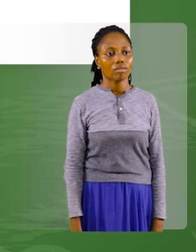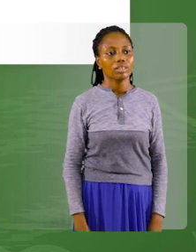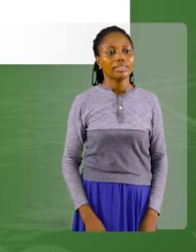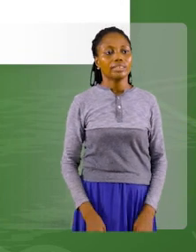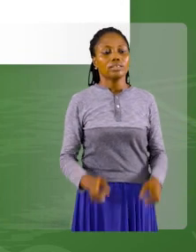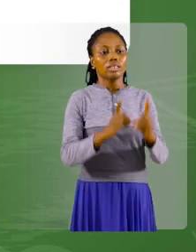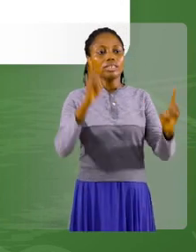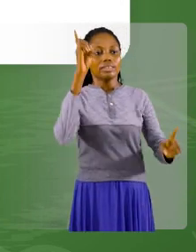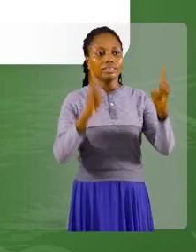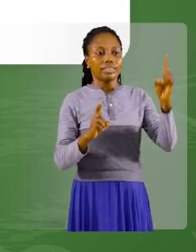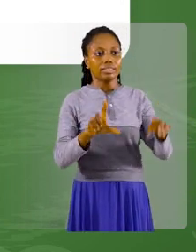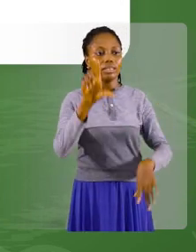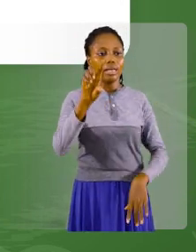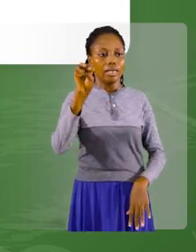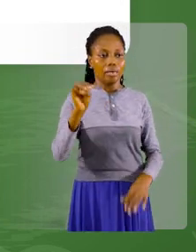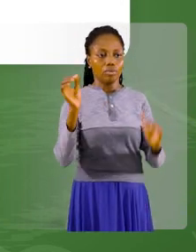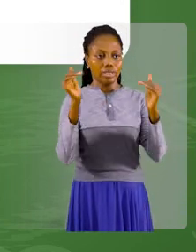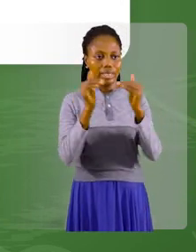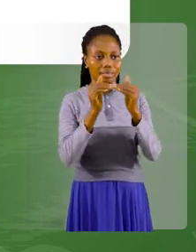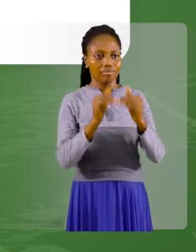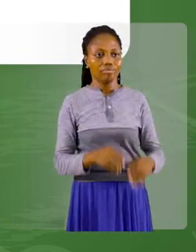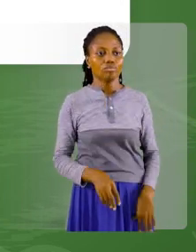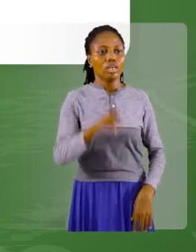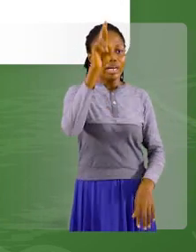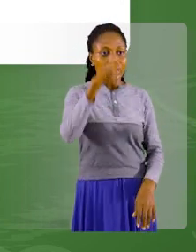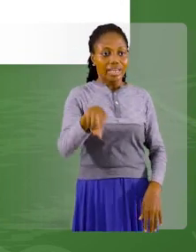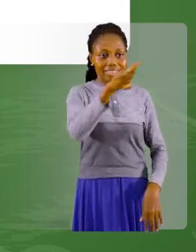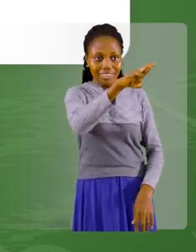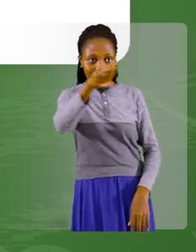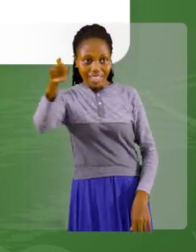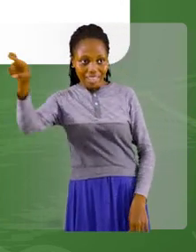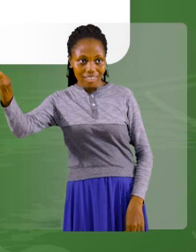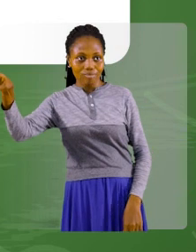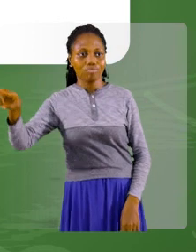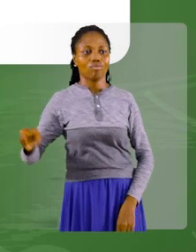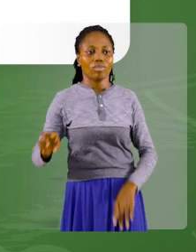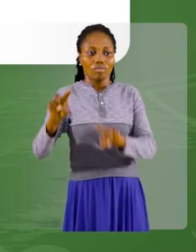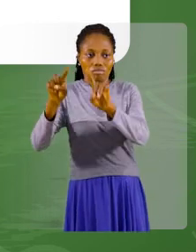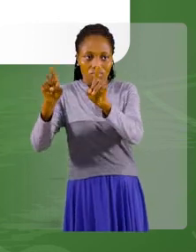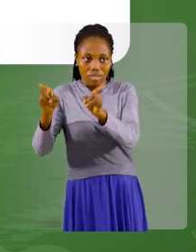La distance LM égale racine carrée 2